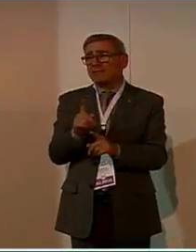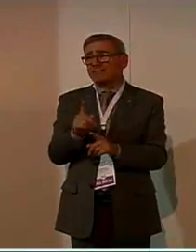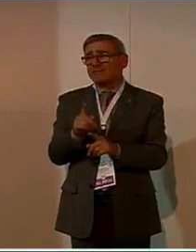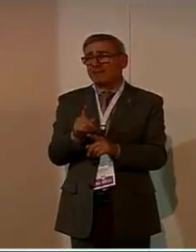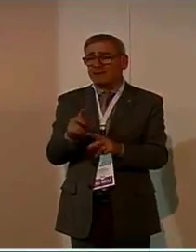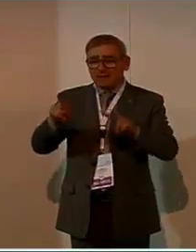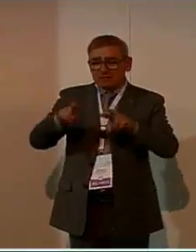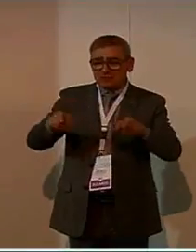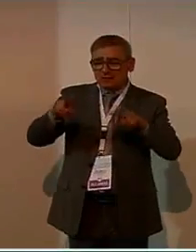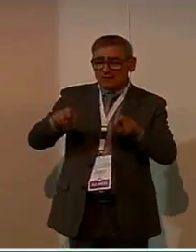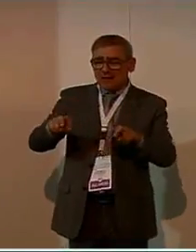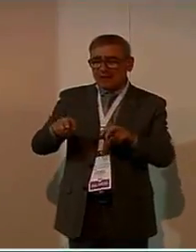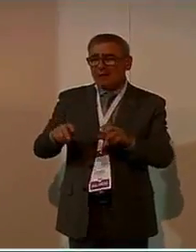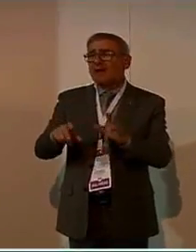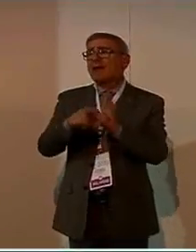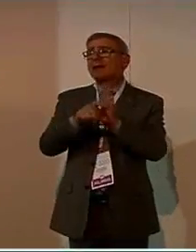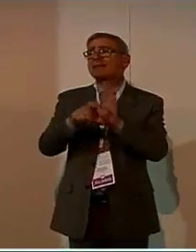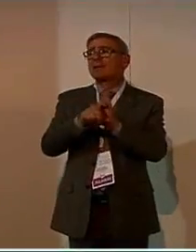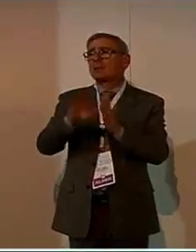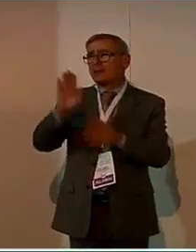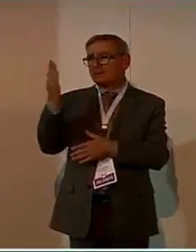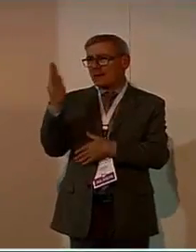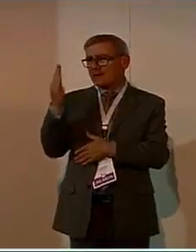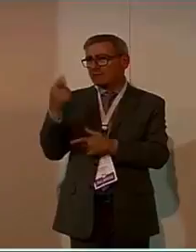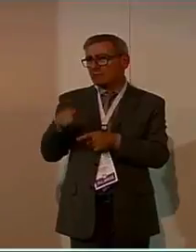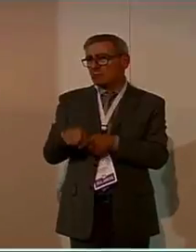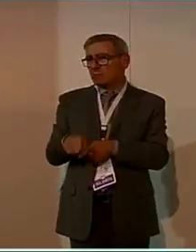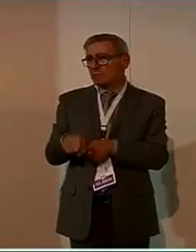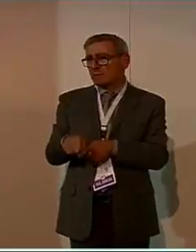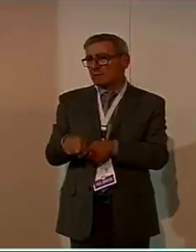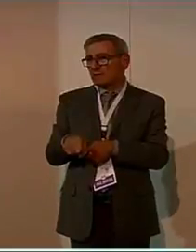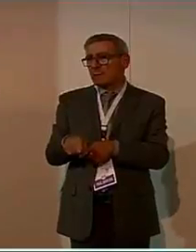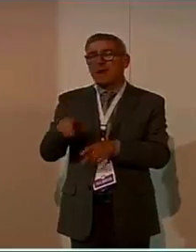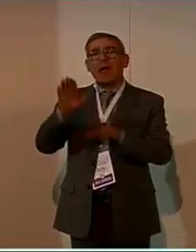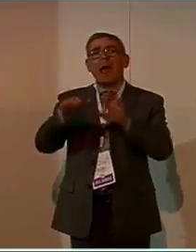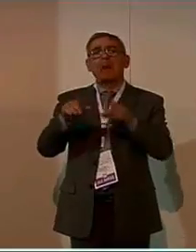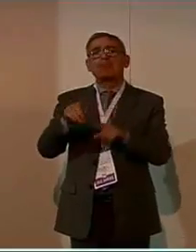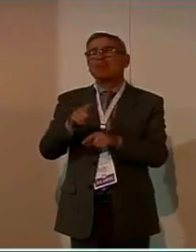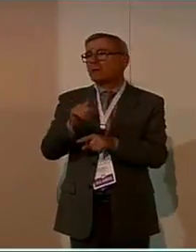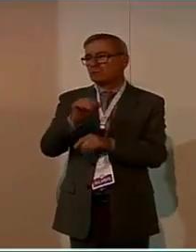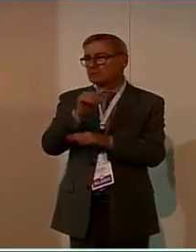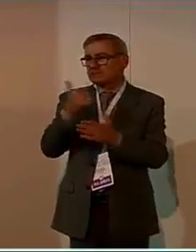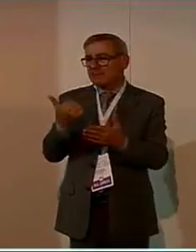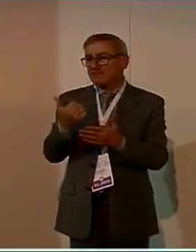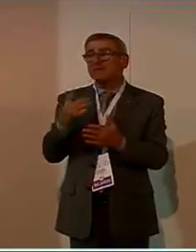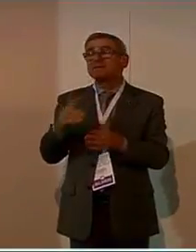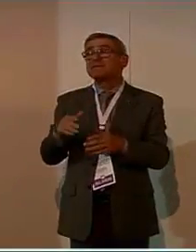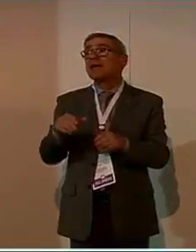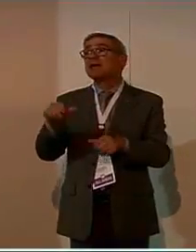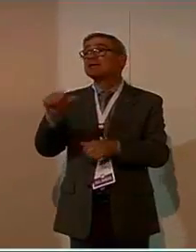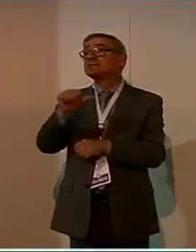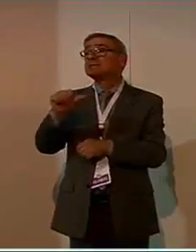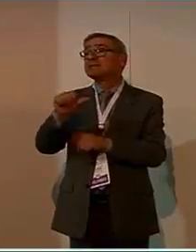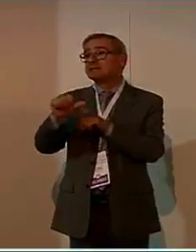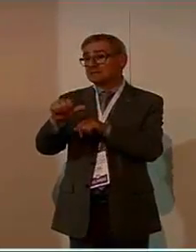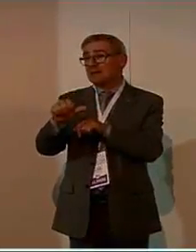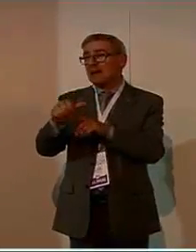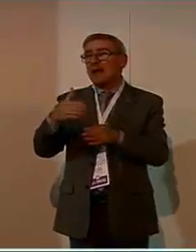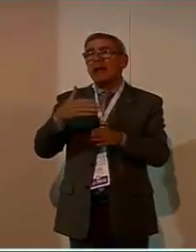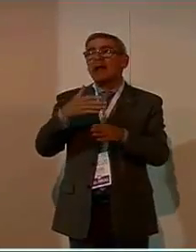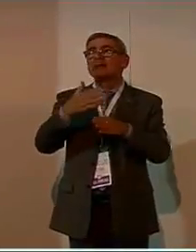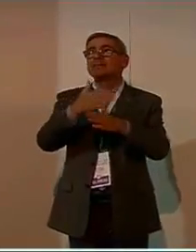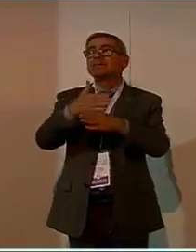tradimento e credetemi non basterà l'appello al voto utile e se la sinistra si presenterà divisa noi non saremo